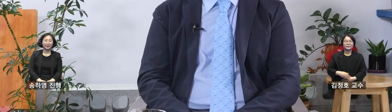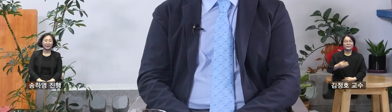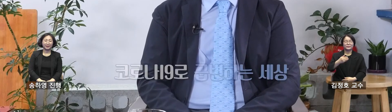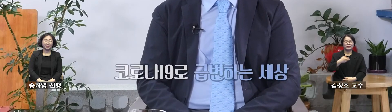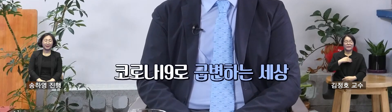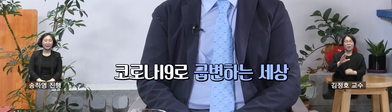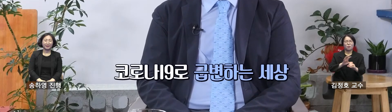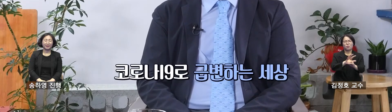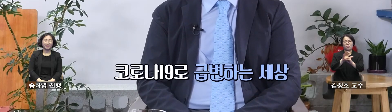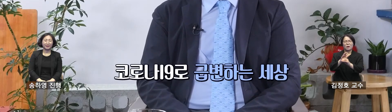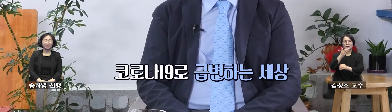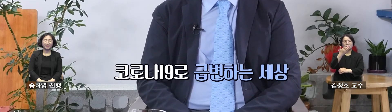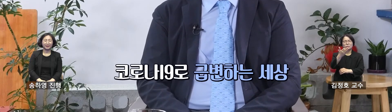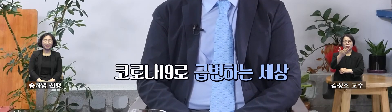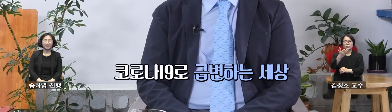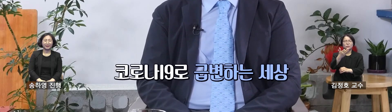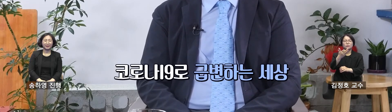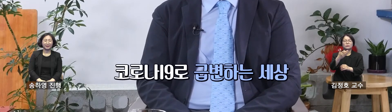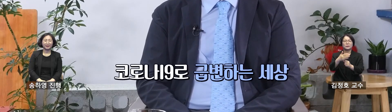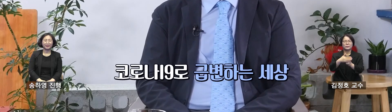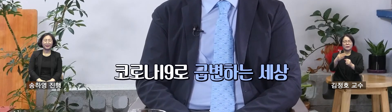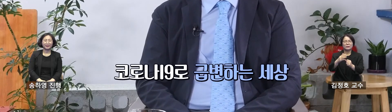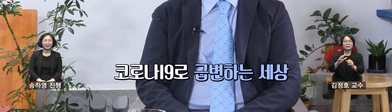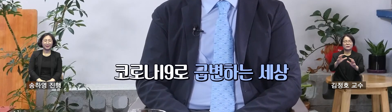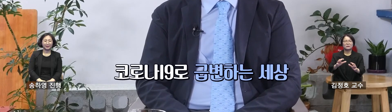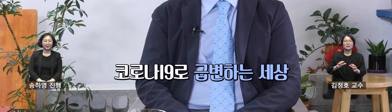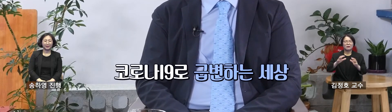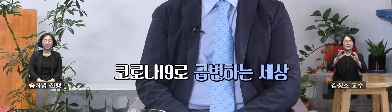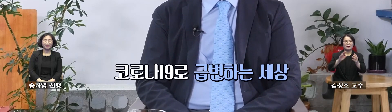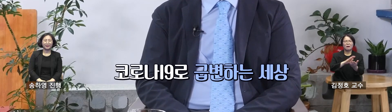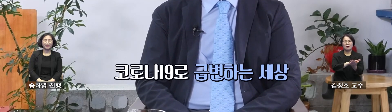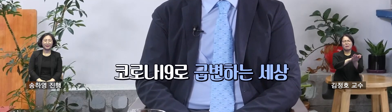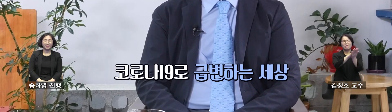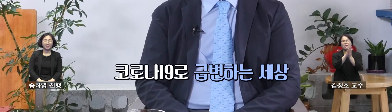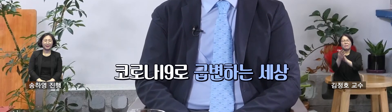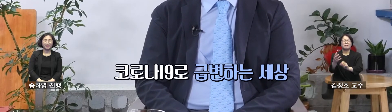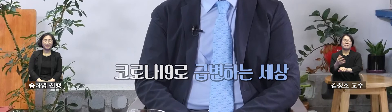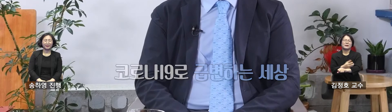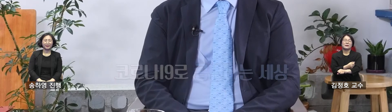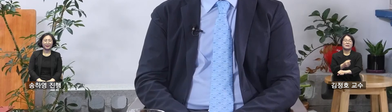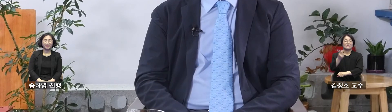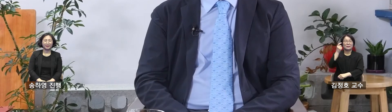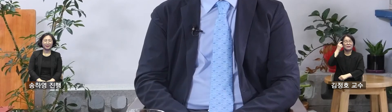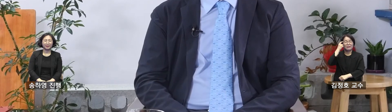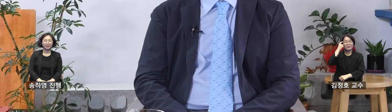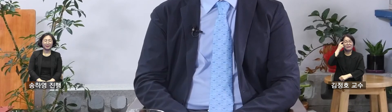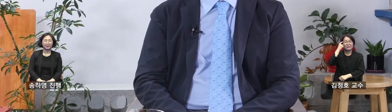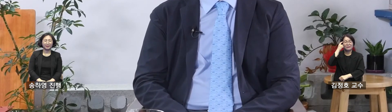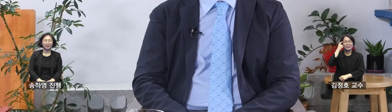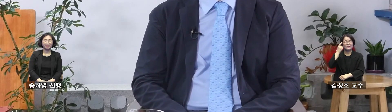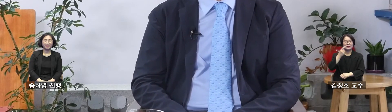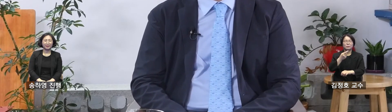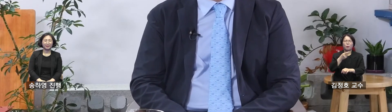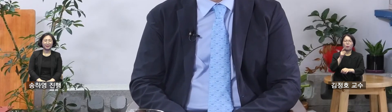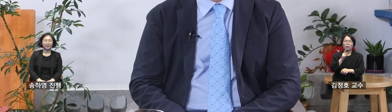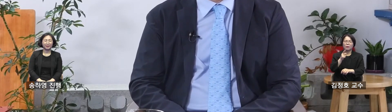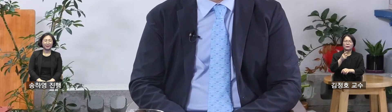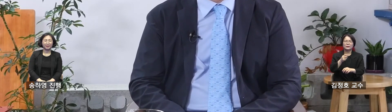저는 코로나19를 이후로 세계가 급변하게 변화할 것 같습니다. 그걸 우리가 다른 말로 이제